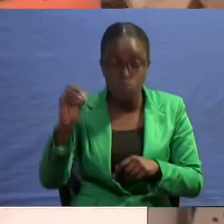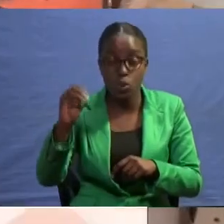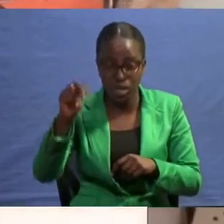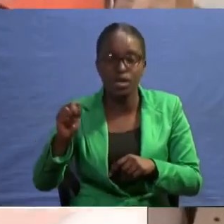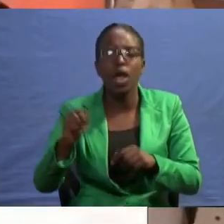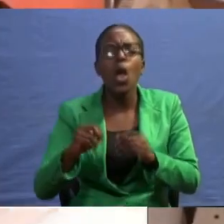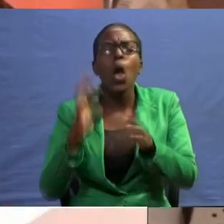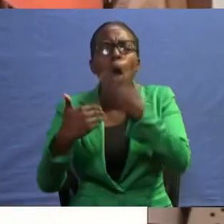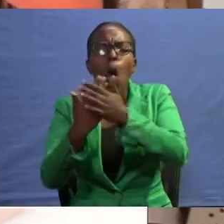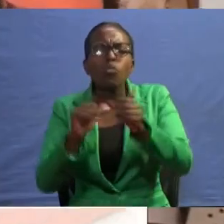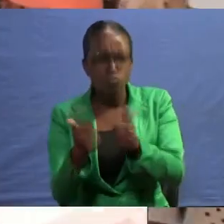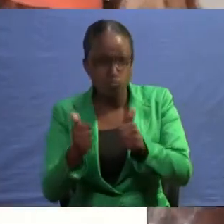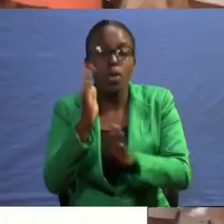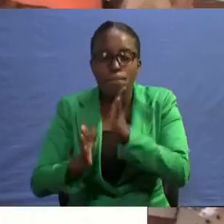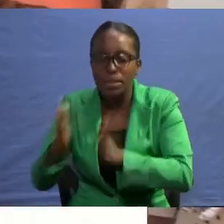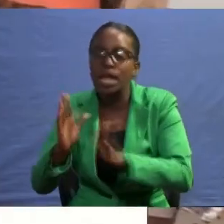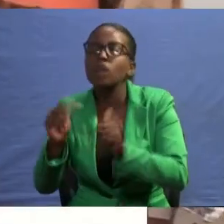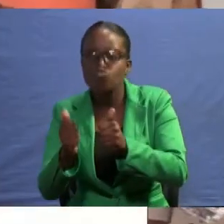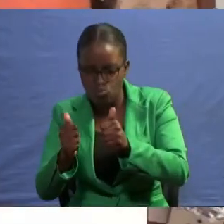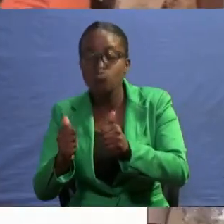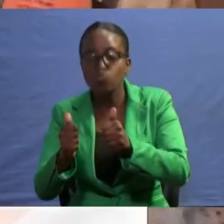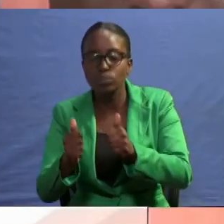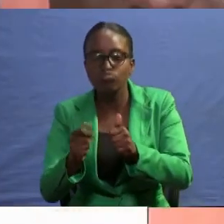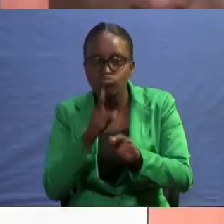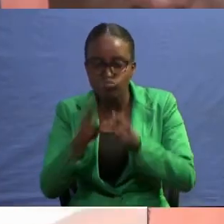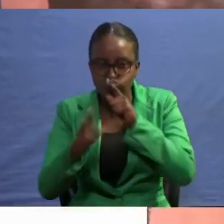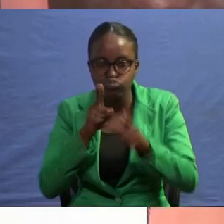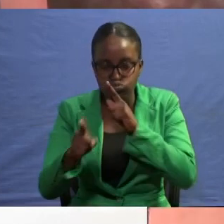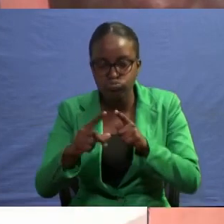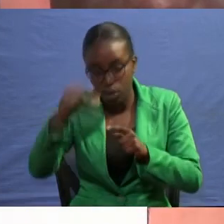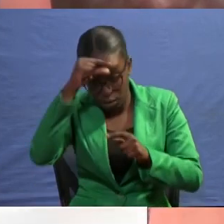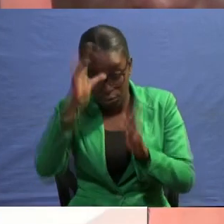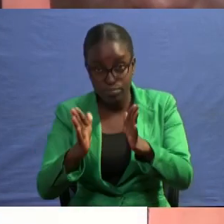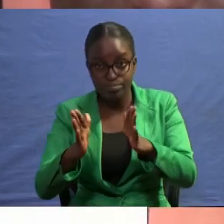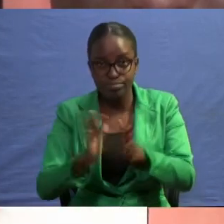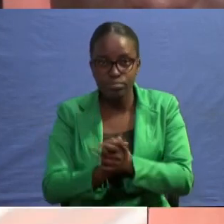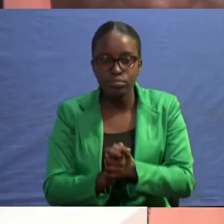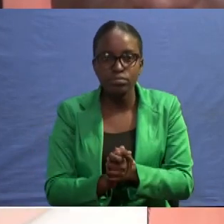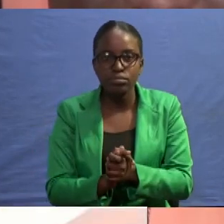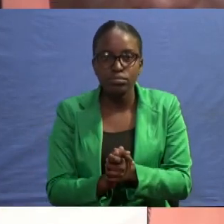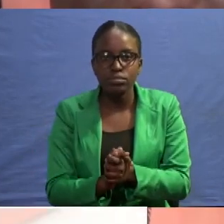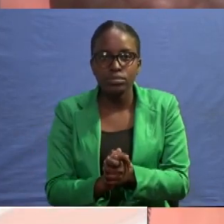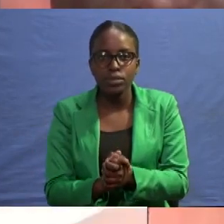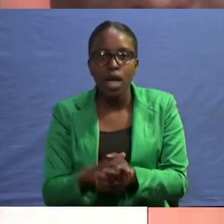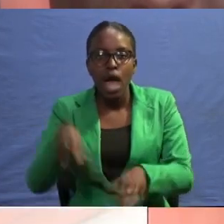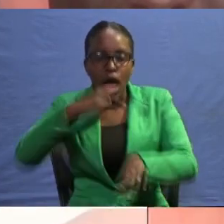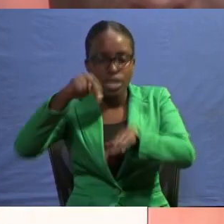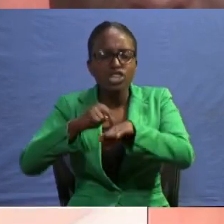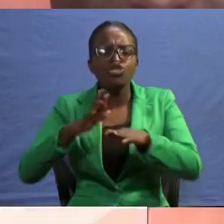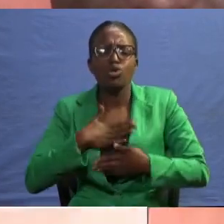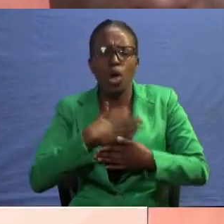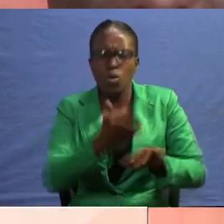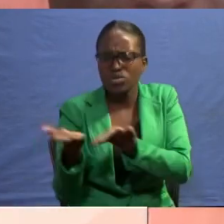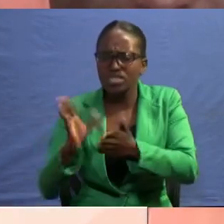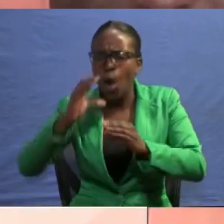anapaswa kung'atuliwa kwa mipango yake ya kumkana gavana Mung'aro. Honestly speaking, sisi wenyewe wananchi wa ODM tunaenda kutoa